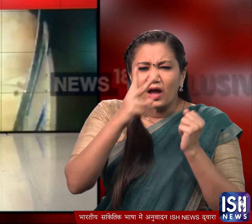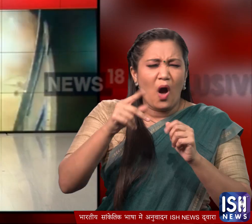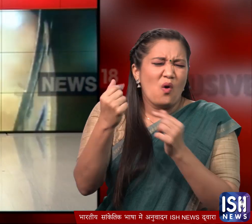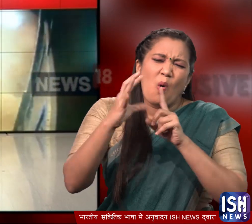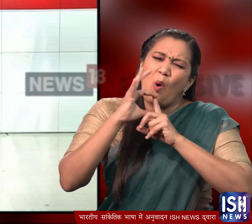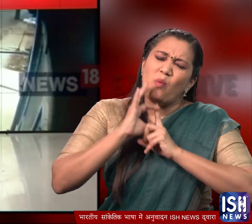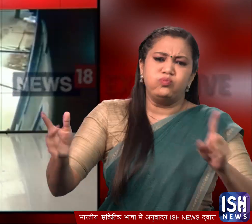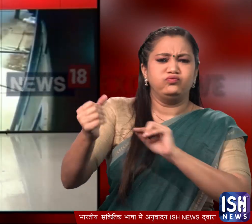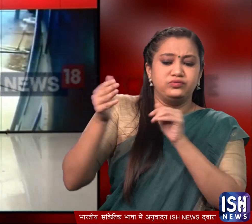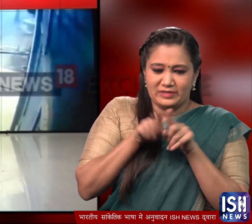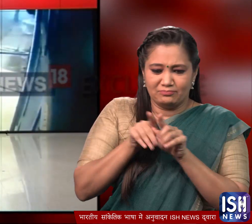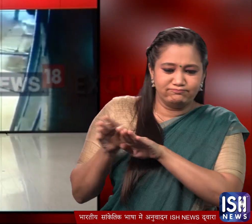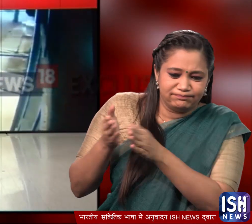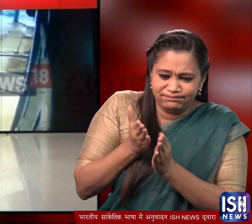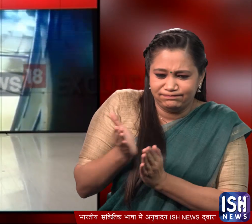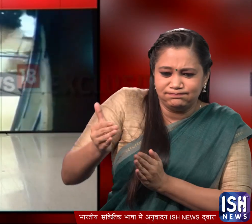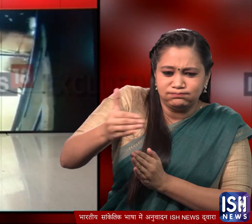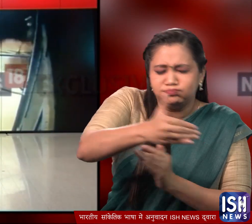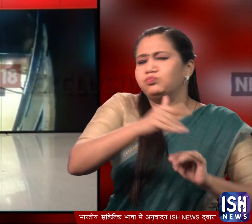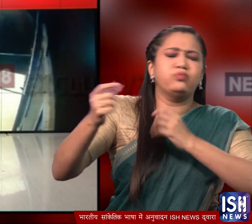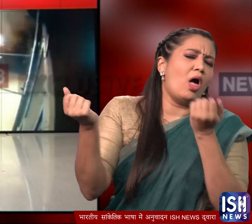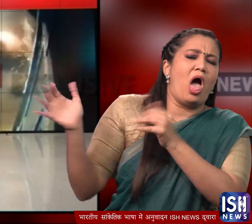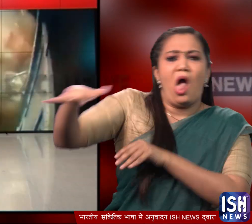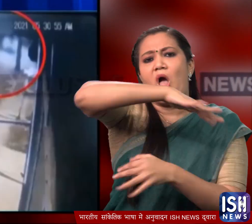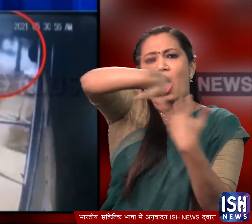रफ्तार काफी तेज थी और एक मोड़ पर वो बेकाबू हो गई,